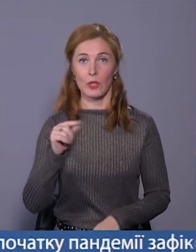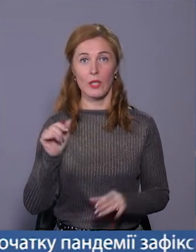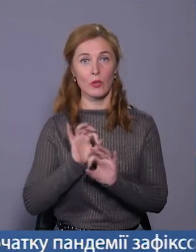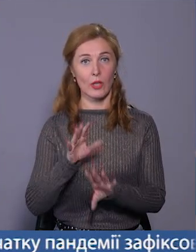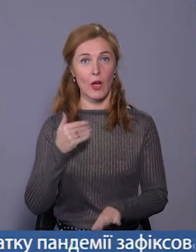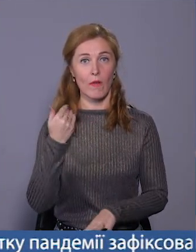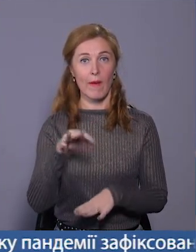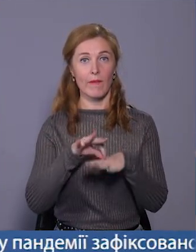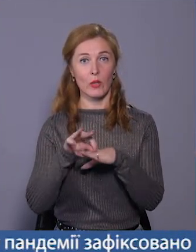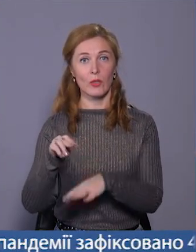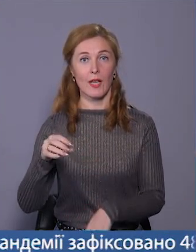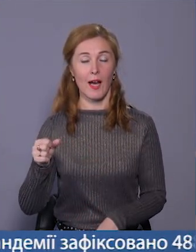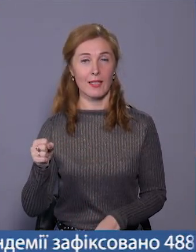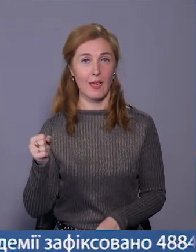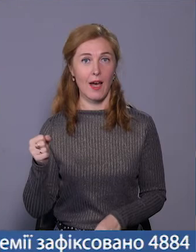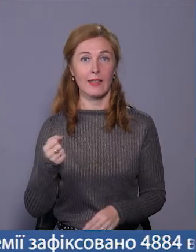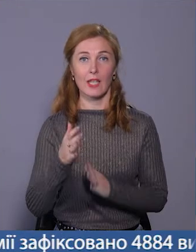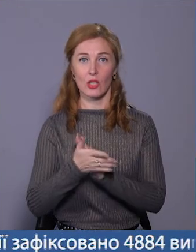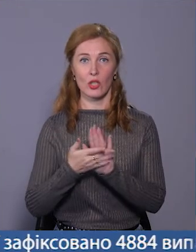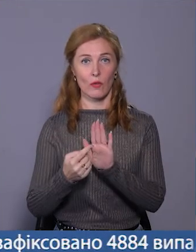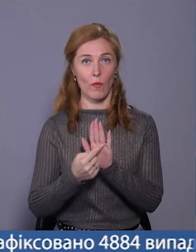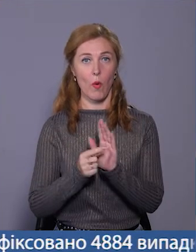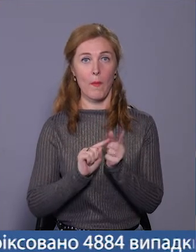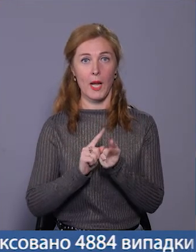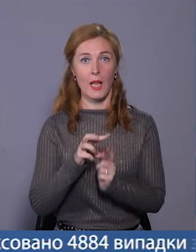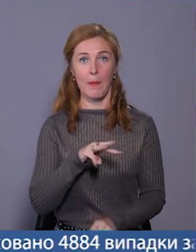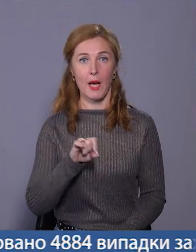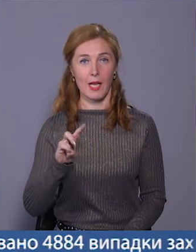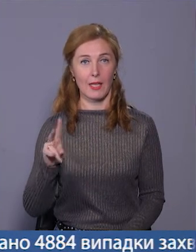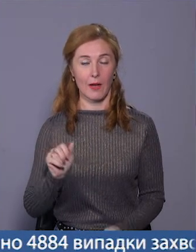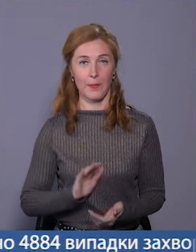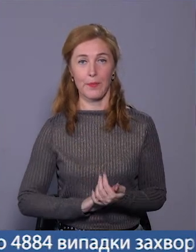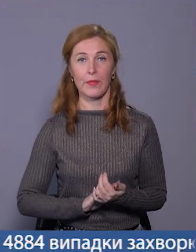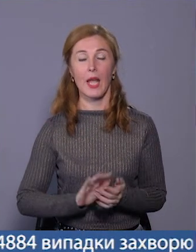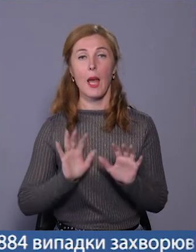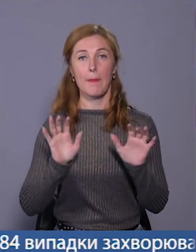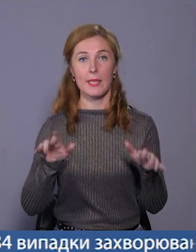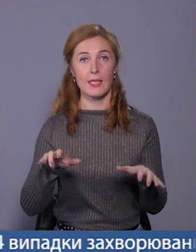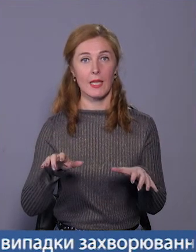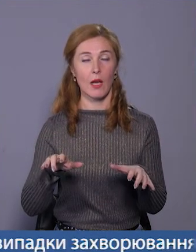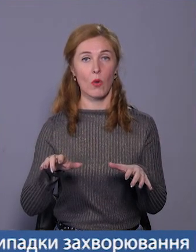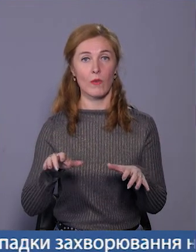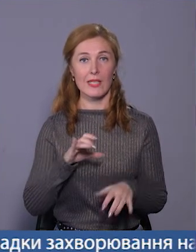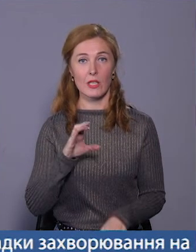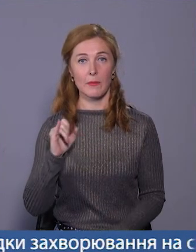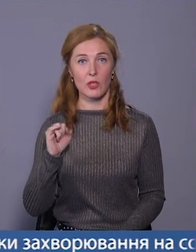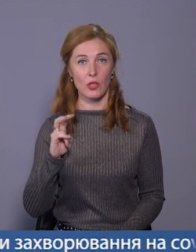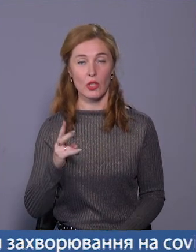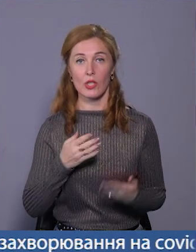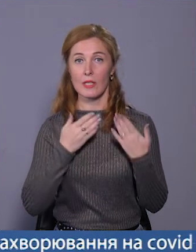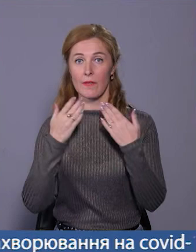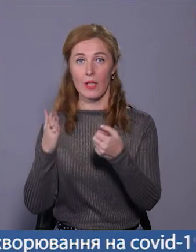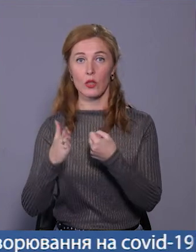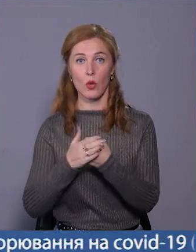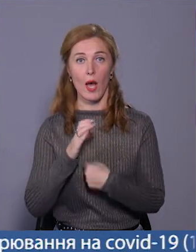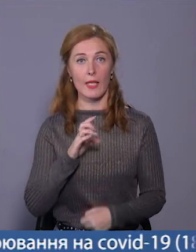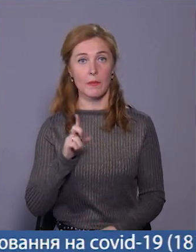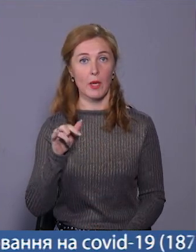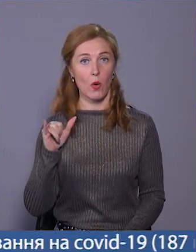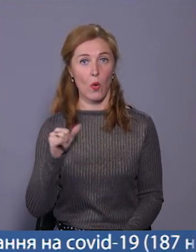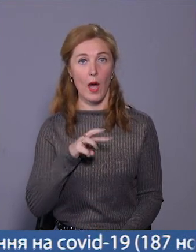ведуча Тетяна Гуща, на жестову мову перекладе Марина Бірюкова. Міський голова Олександр Семчишин звернеться до СБУ та